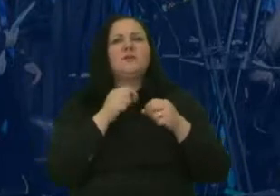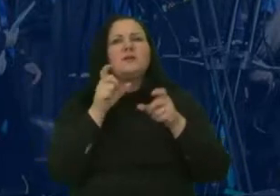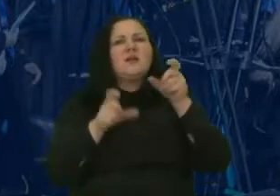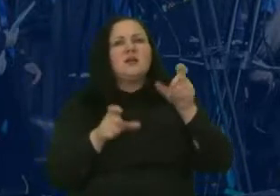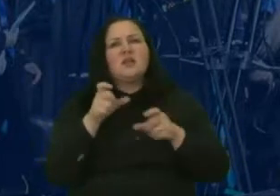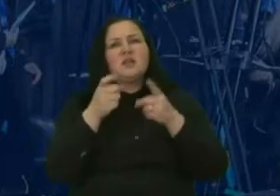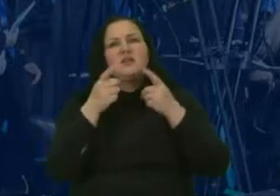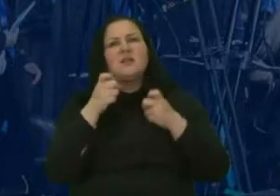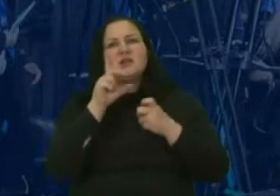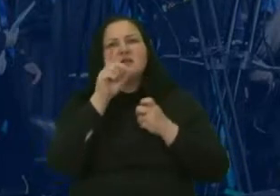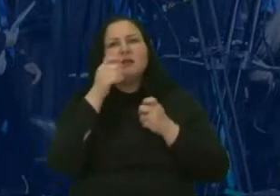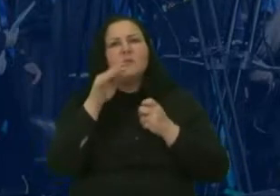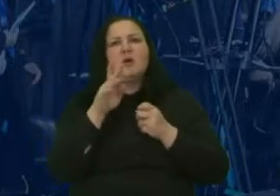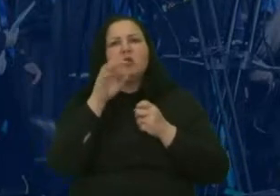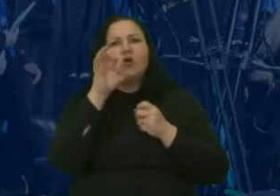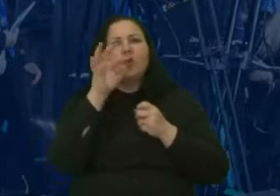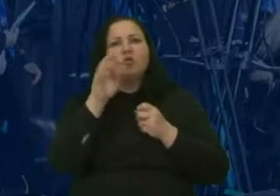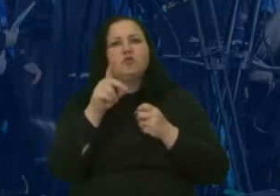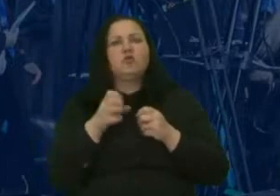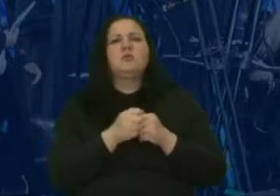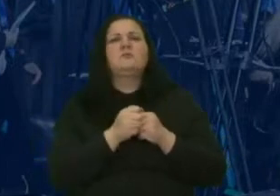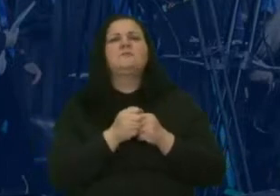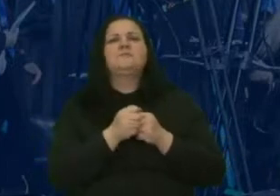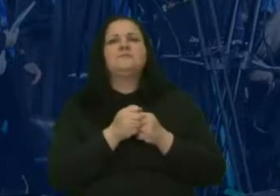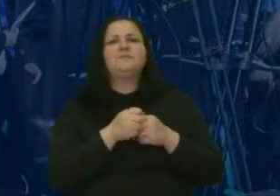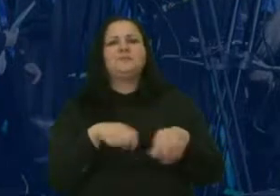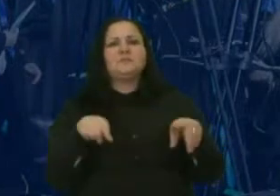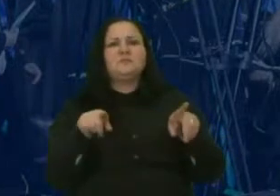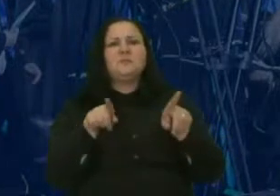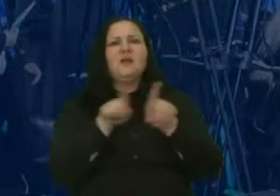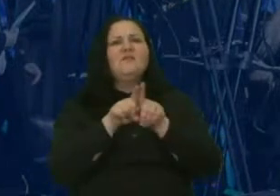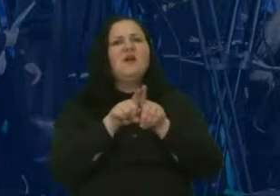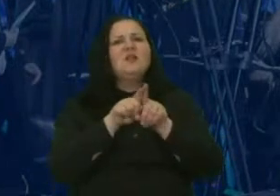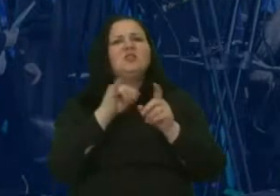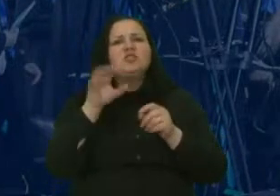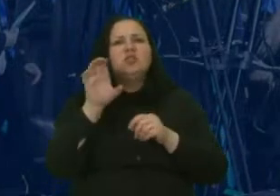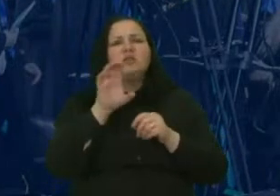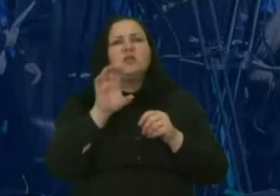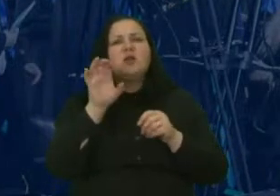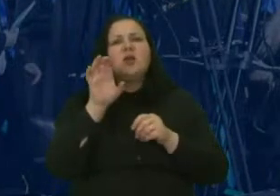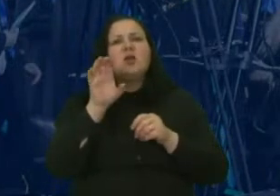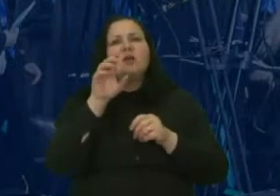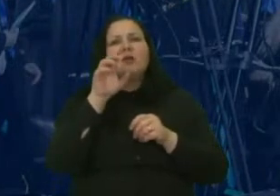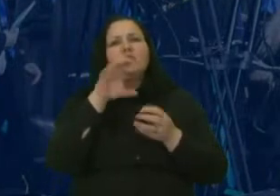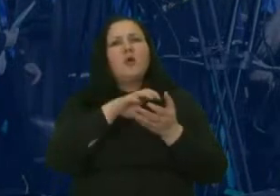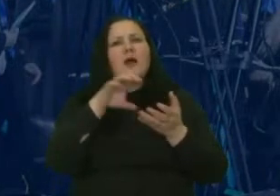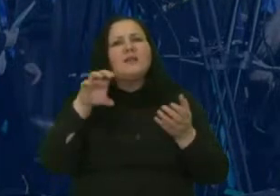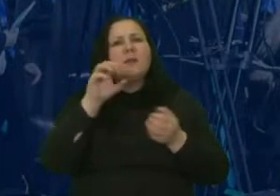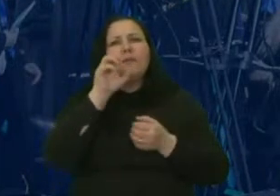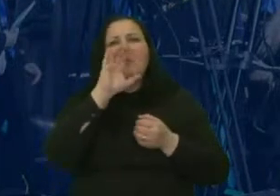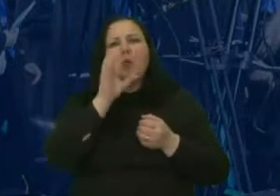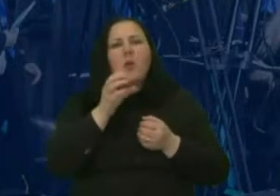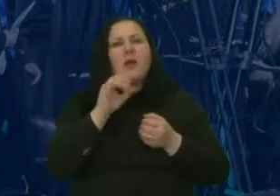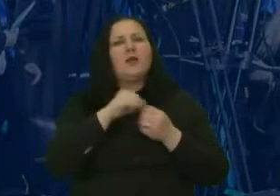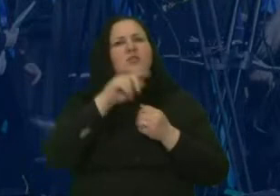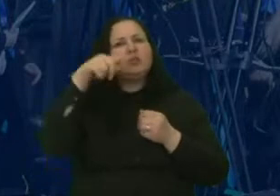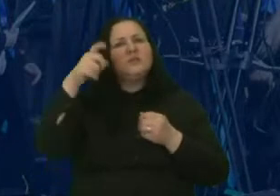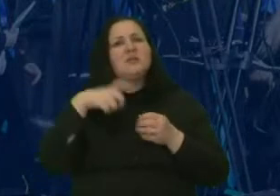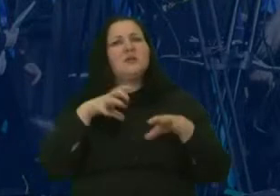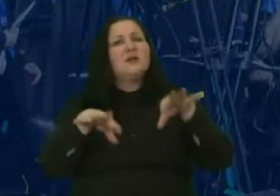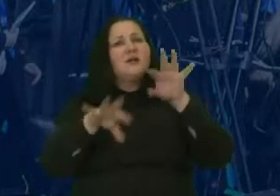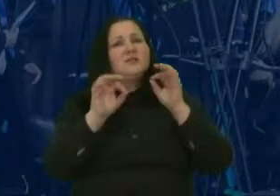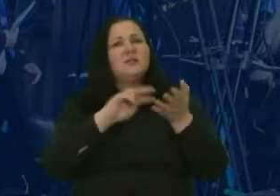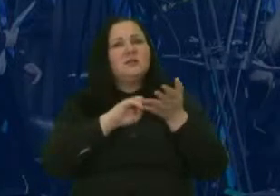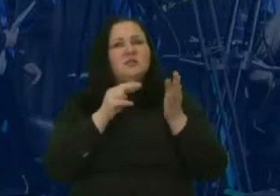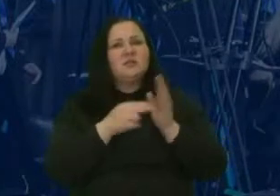dâmbul rotund la fel lucrăm și pentru Bulgaria și pentru celelalte cartiere să găsim soluții de rezolvare pe creșa